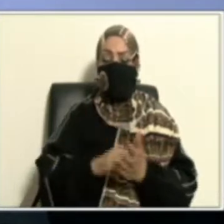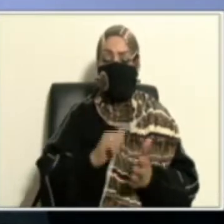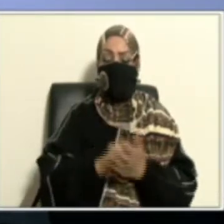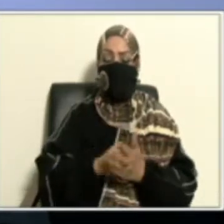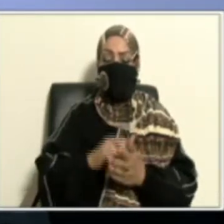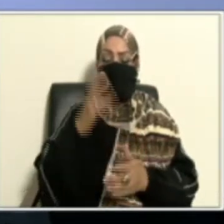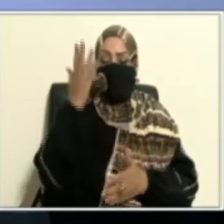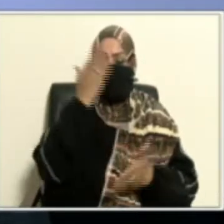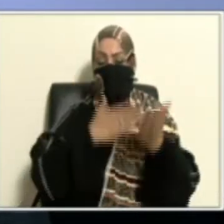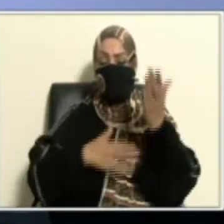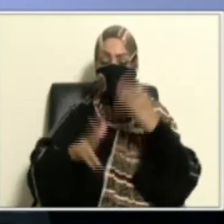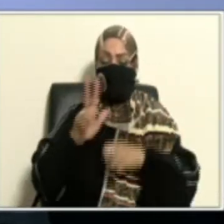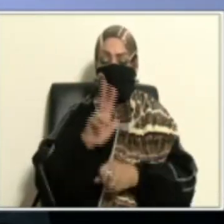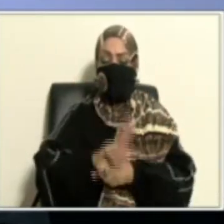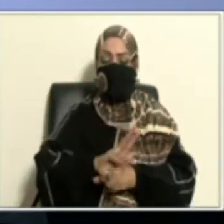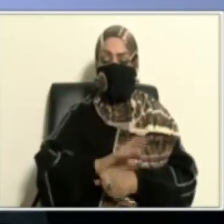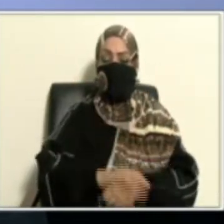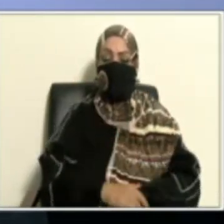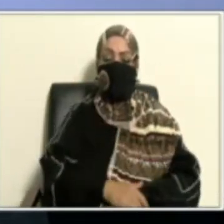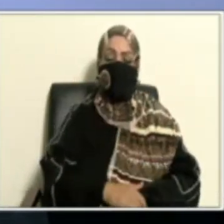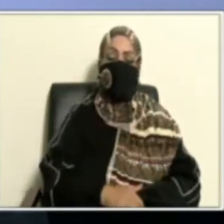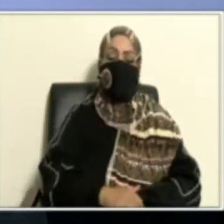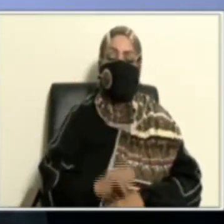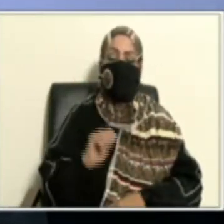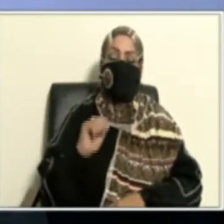الدولة ويخلصوا في 150 دينار.